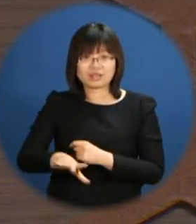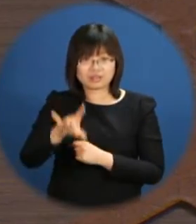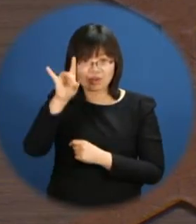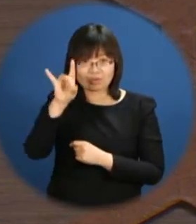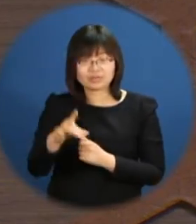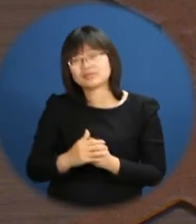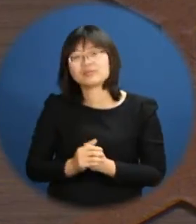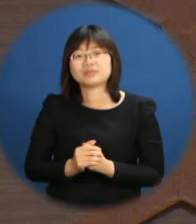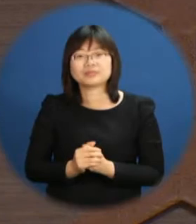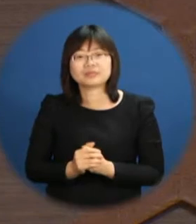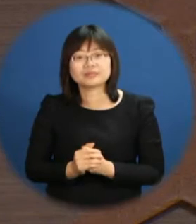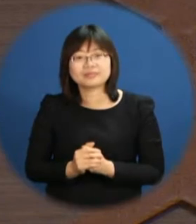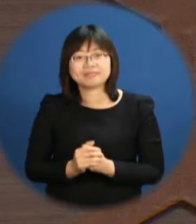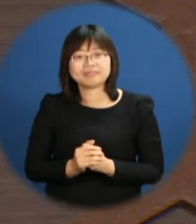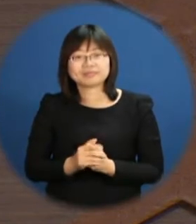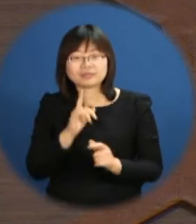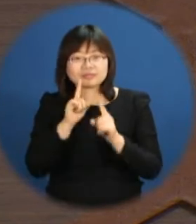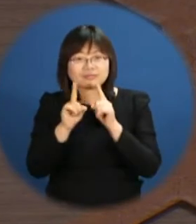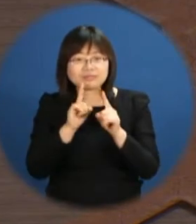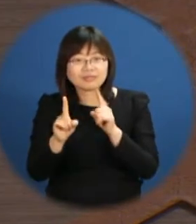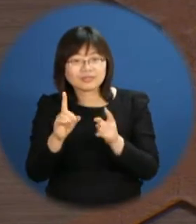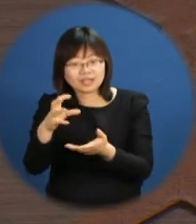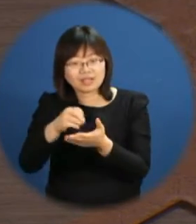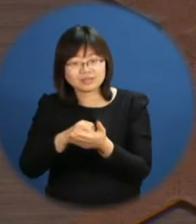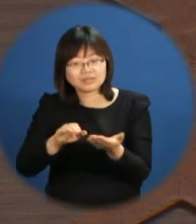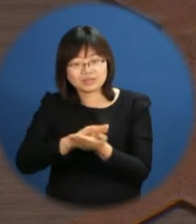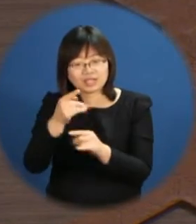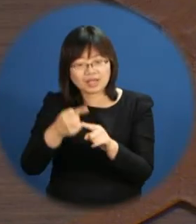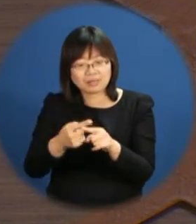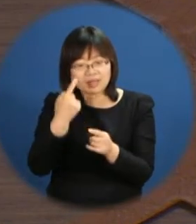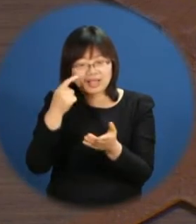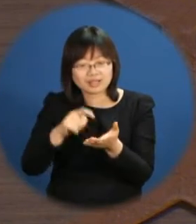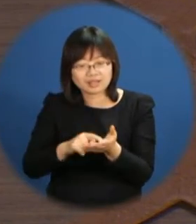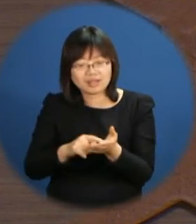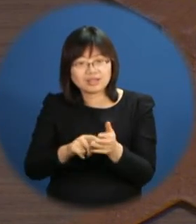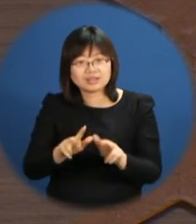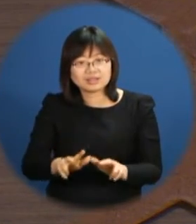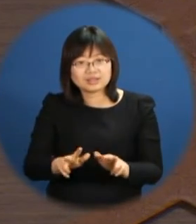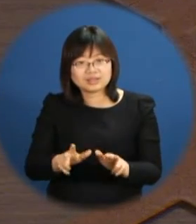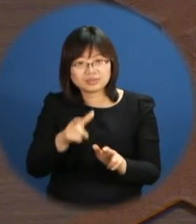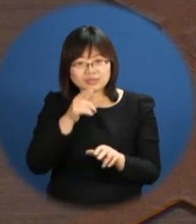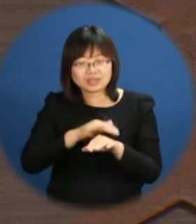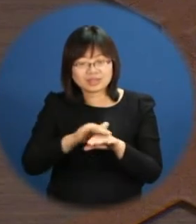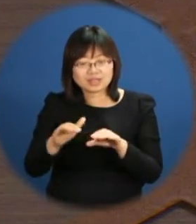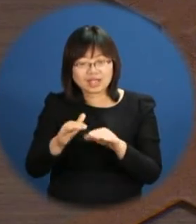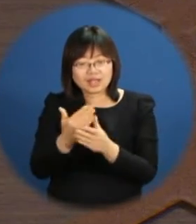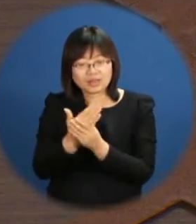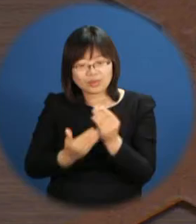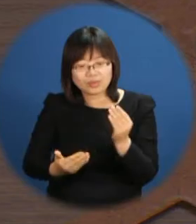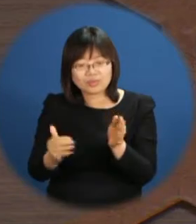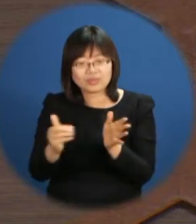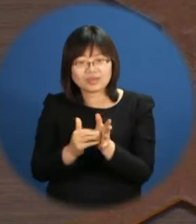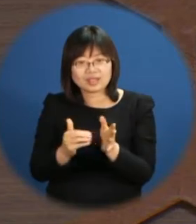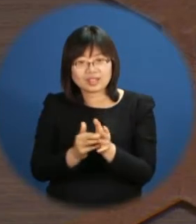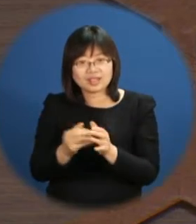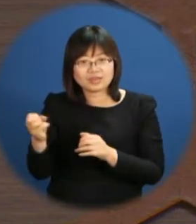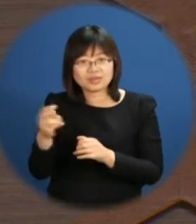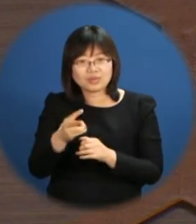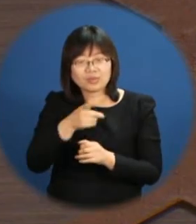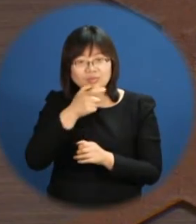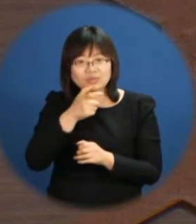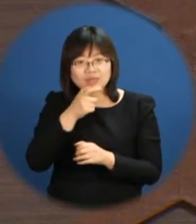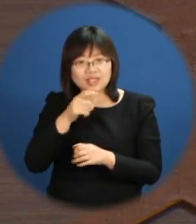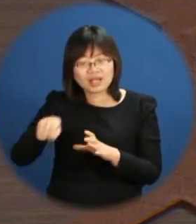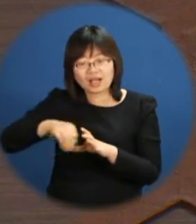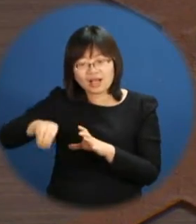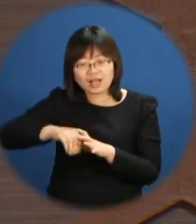인제 말하자면 가지고 놀다가 발견한 것은 이게 물에 잘 녹는다 또 물에 이렇게